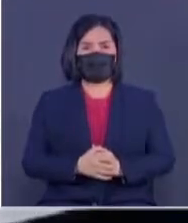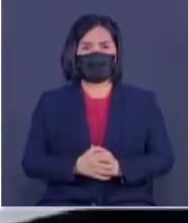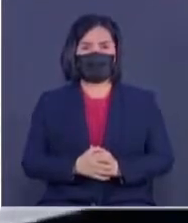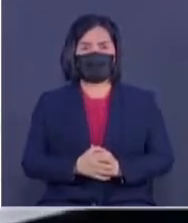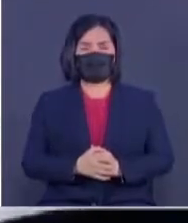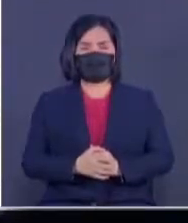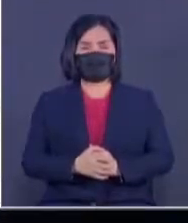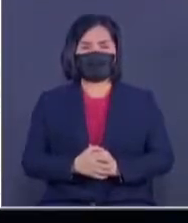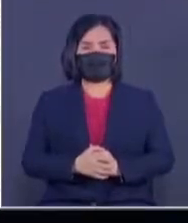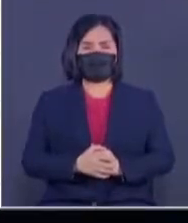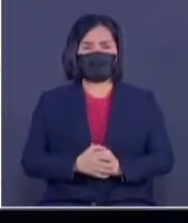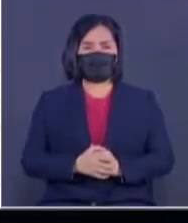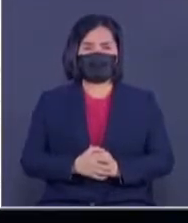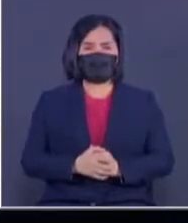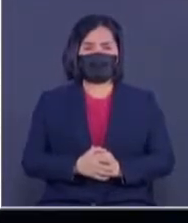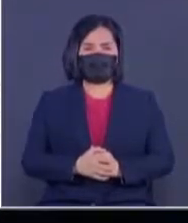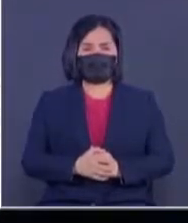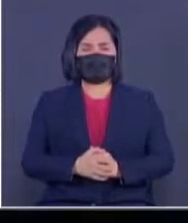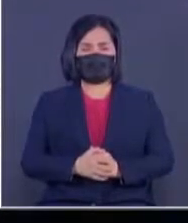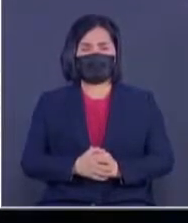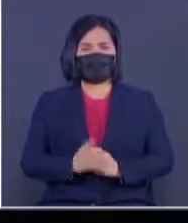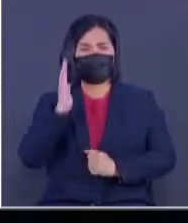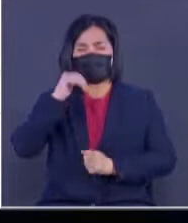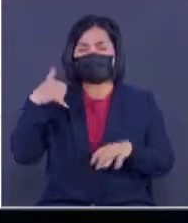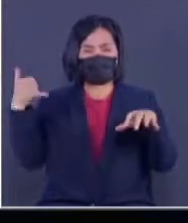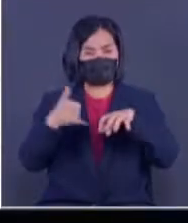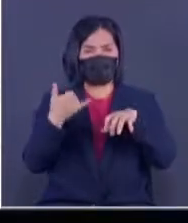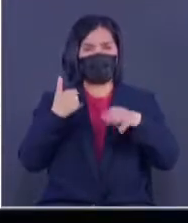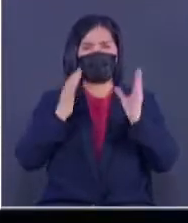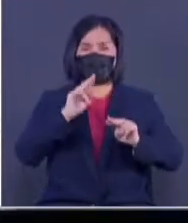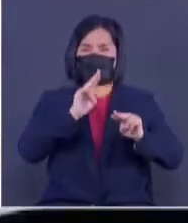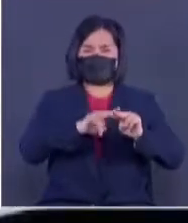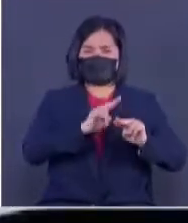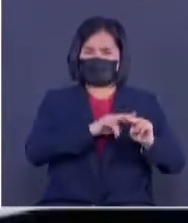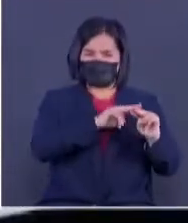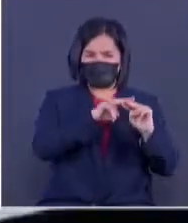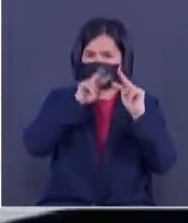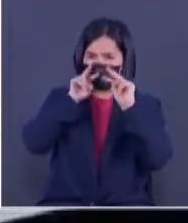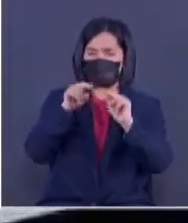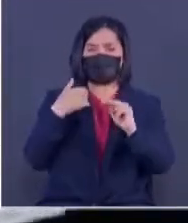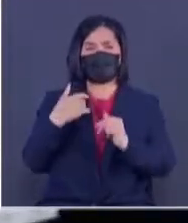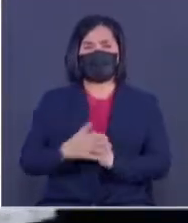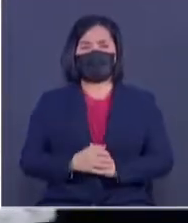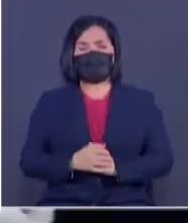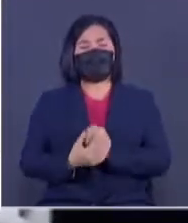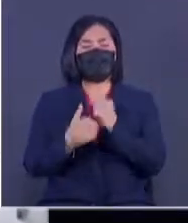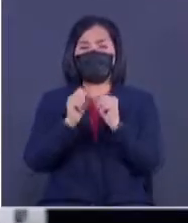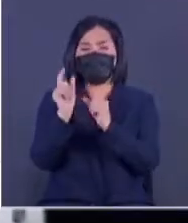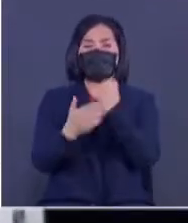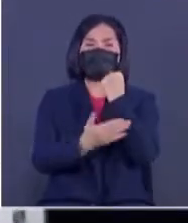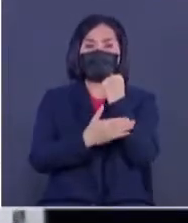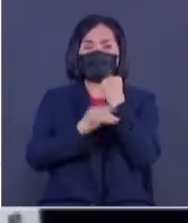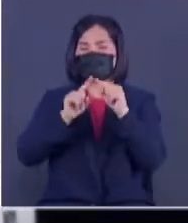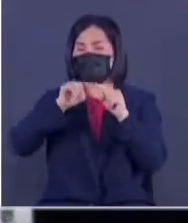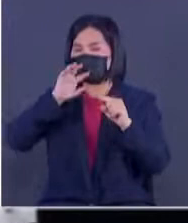พราะว่าจังหวะที่ชายคนนี้เข้าไปเนี่ยนะครับมีลูกค้านั่งอยู่ภายในร้านเหตุการณ์นี้เกิดขึ้นภายในซอย6ถนนประชาบำ